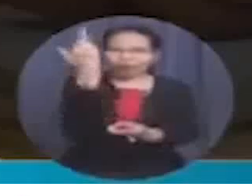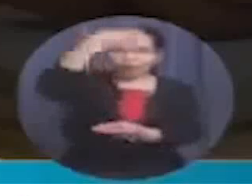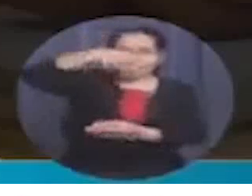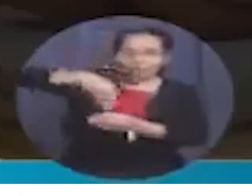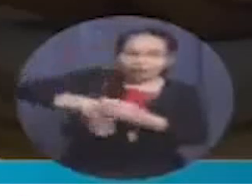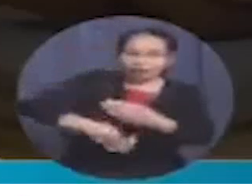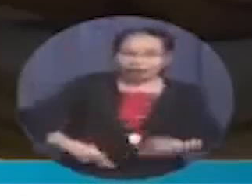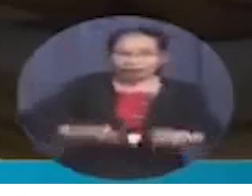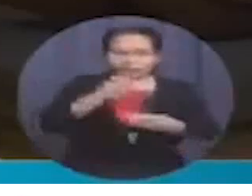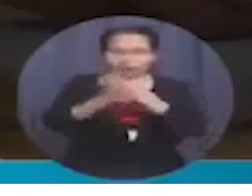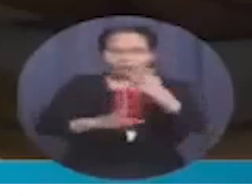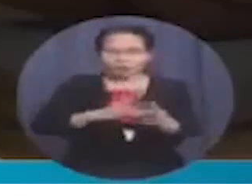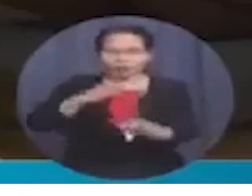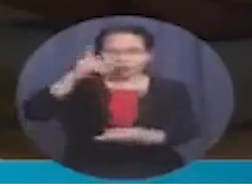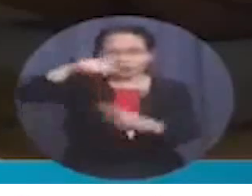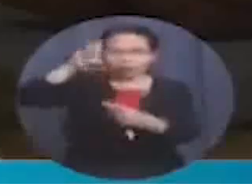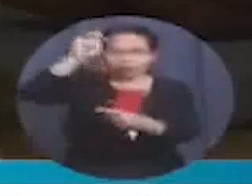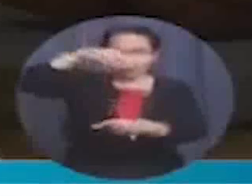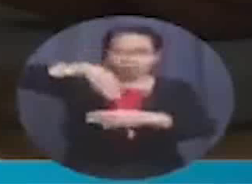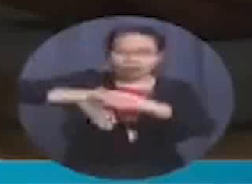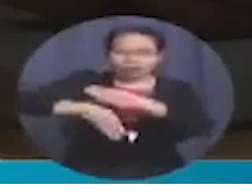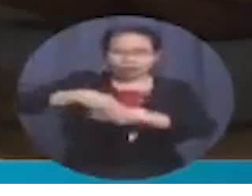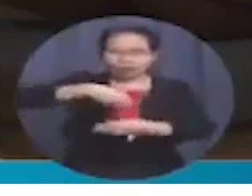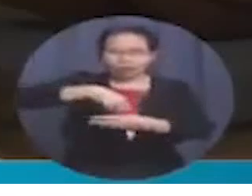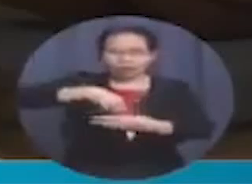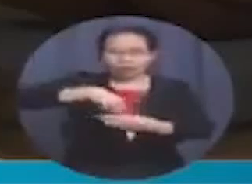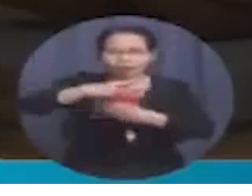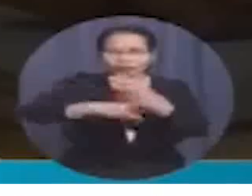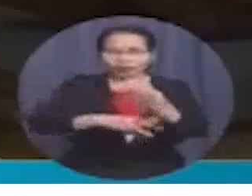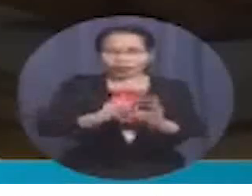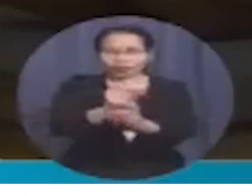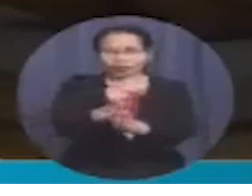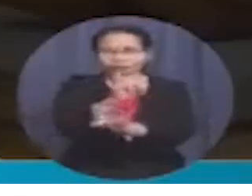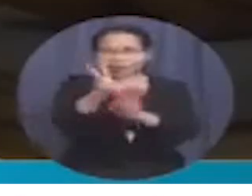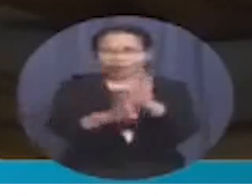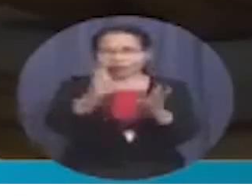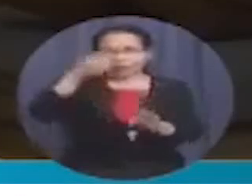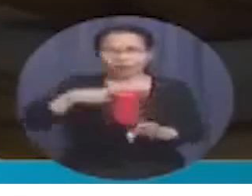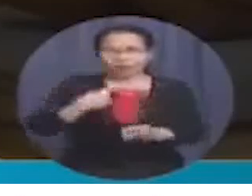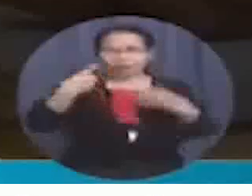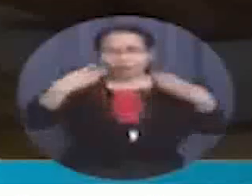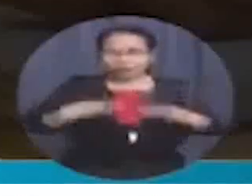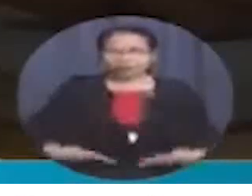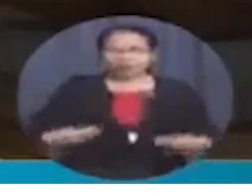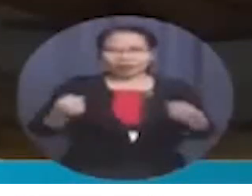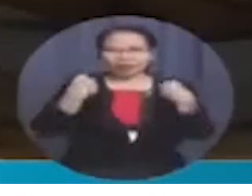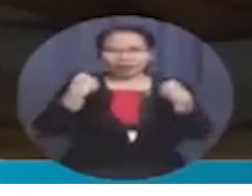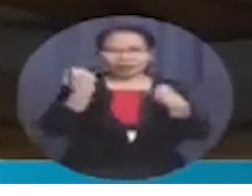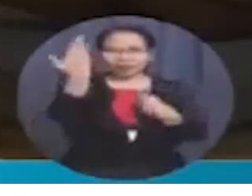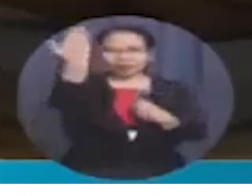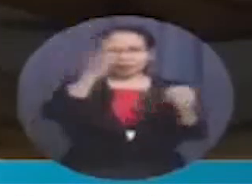he entered into the world, when he cometh into the world, he said, a body hast